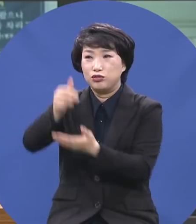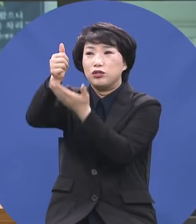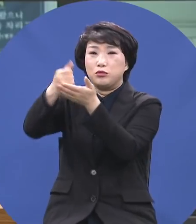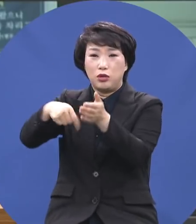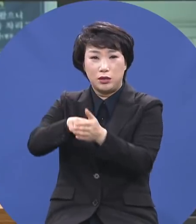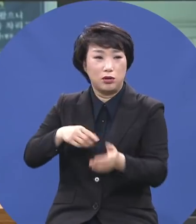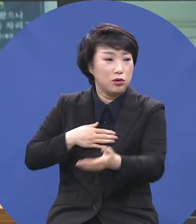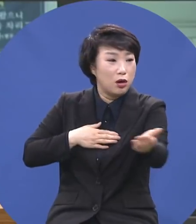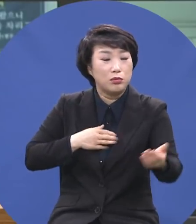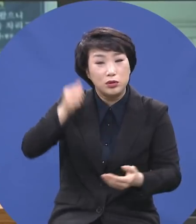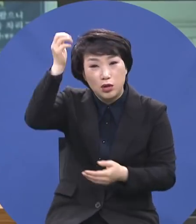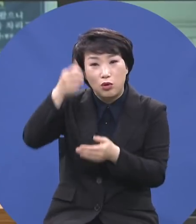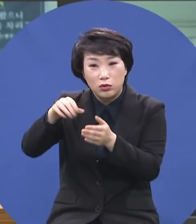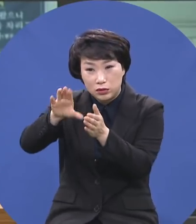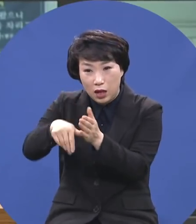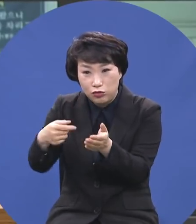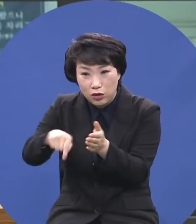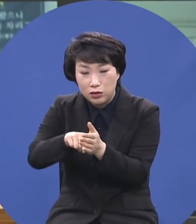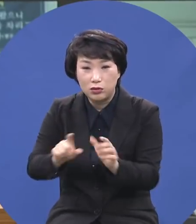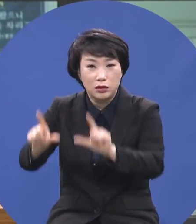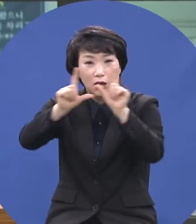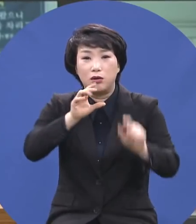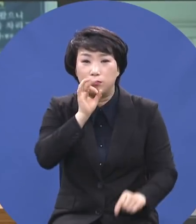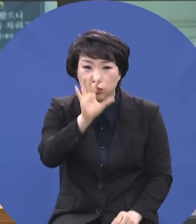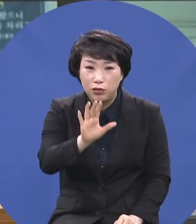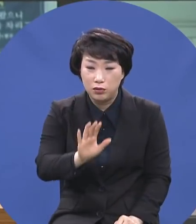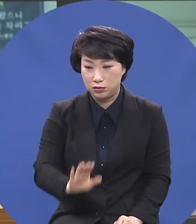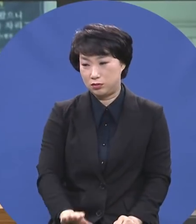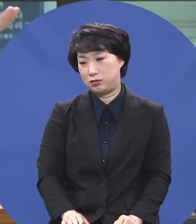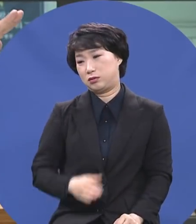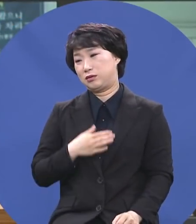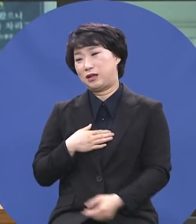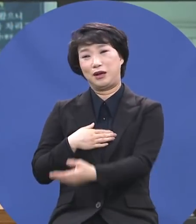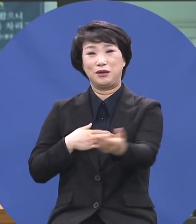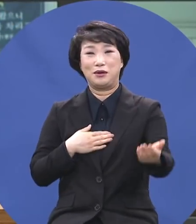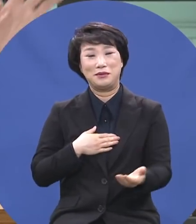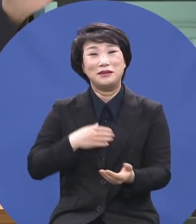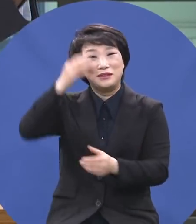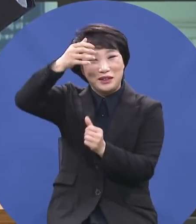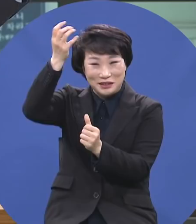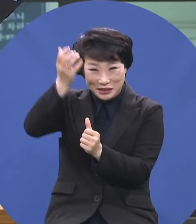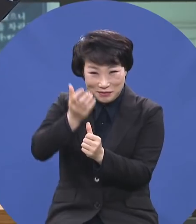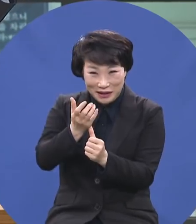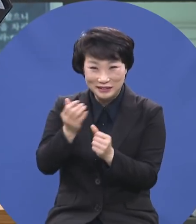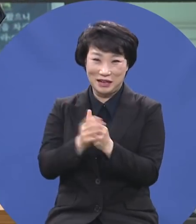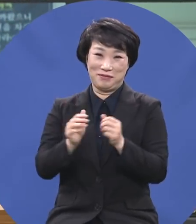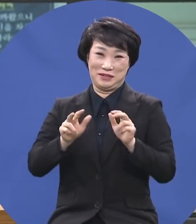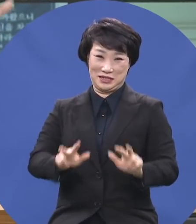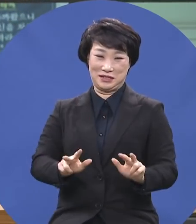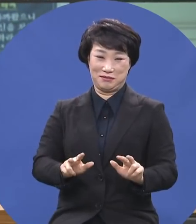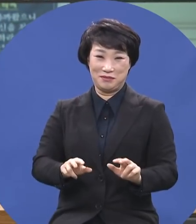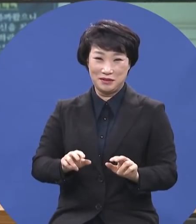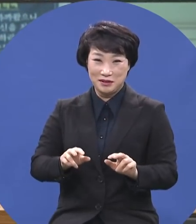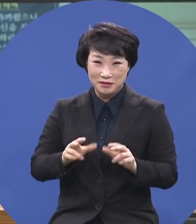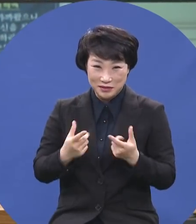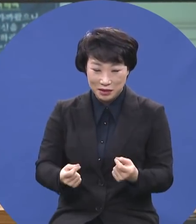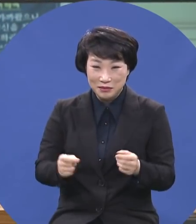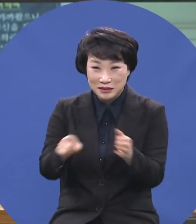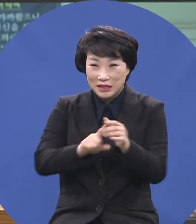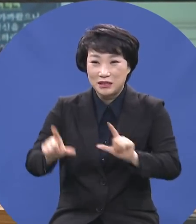위해, 당신 영혼을 위해 살 수가 없어. 여러분들이 성령이 임했기에 요만큼 신앙생활을 한